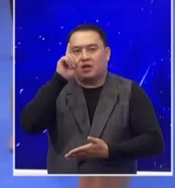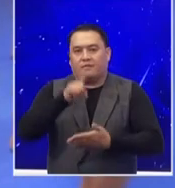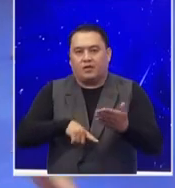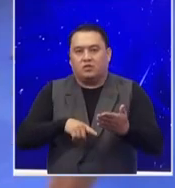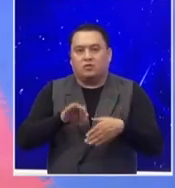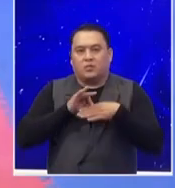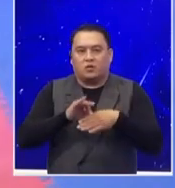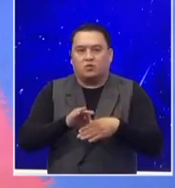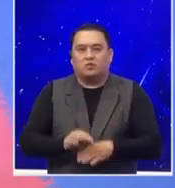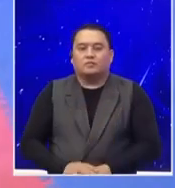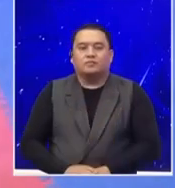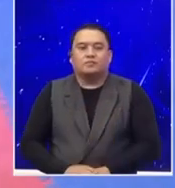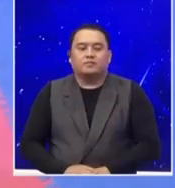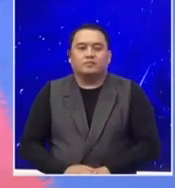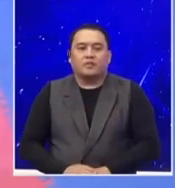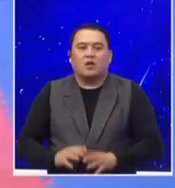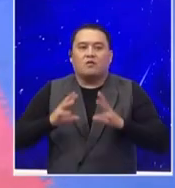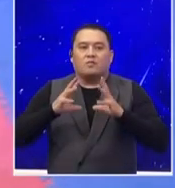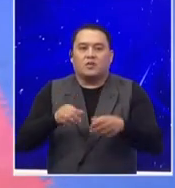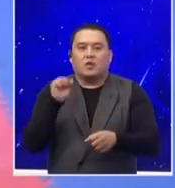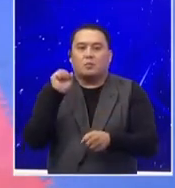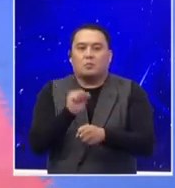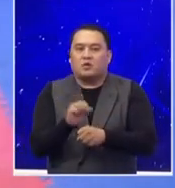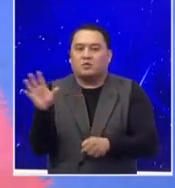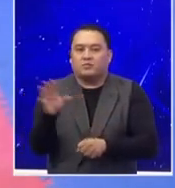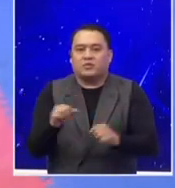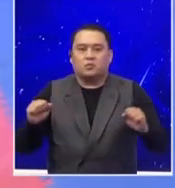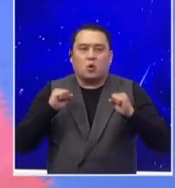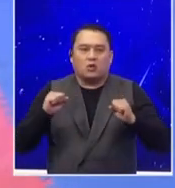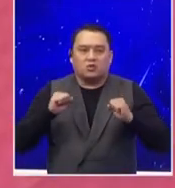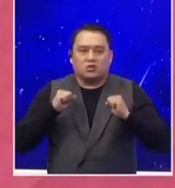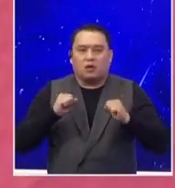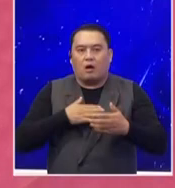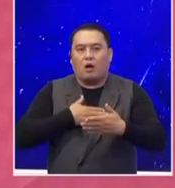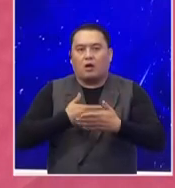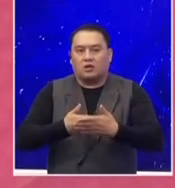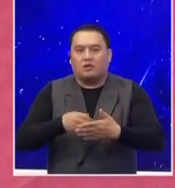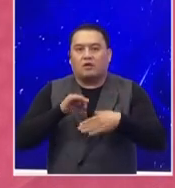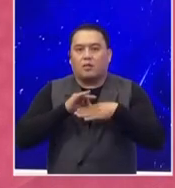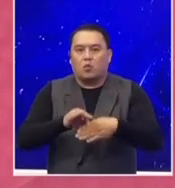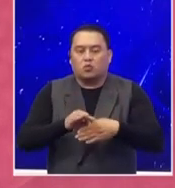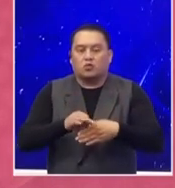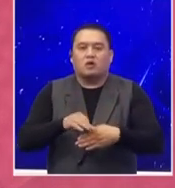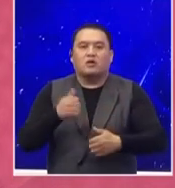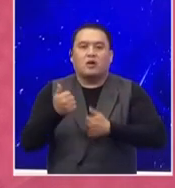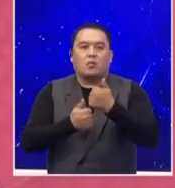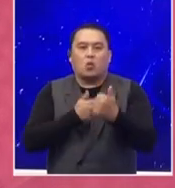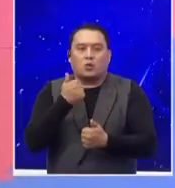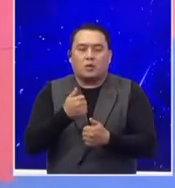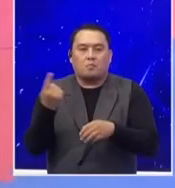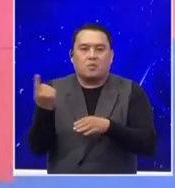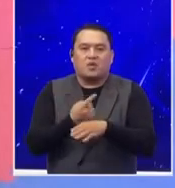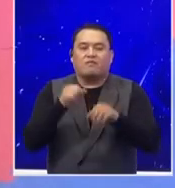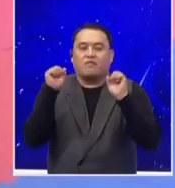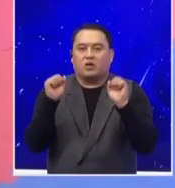все пройдет. Между тем, пока в мире приостановлены практически все спортивные события, активно ведется работа с юниорами. Как отмечают тренеры, при первой